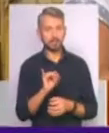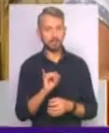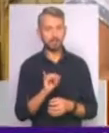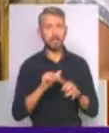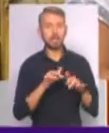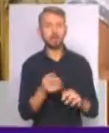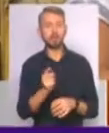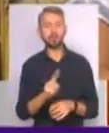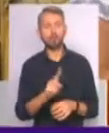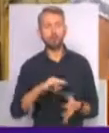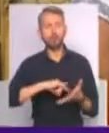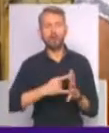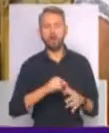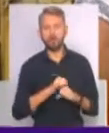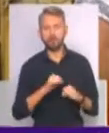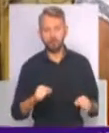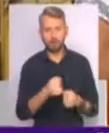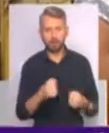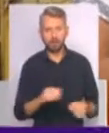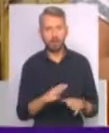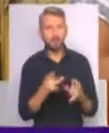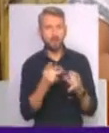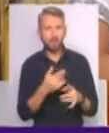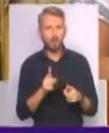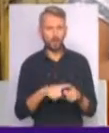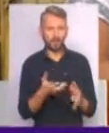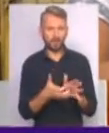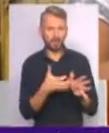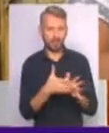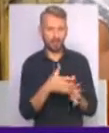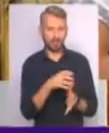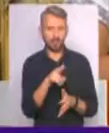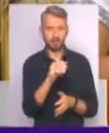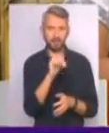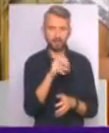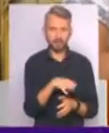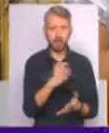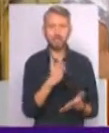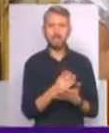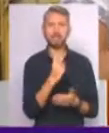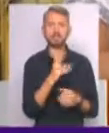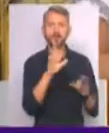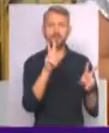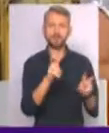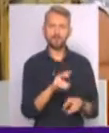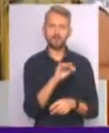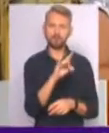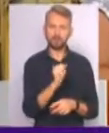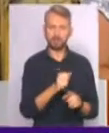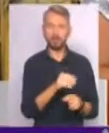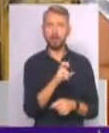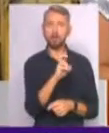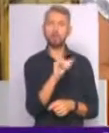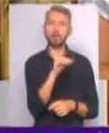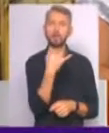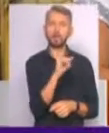дело в том, что ожирение – это не просто косметический дефект. Да? Есть два вида жира. Бурый жир, он действительно просто косметический